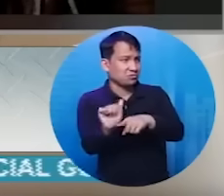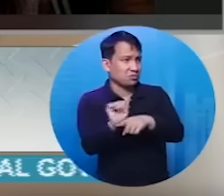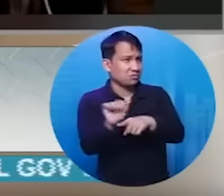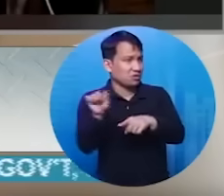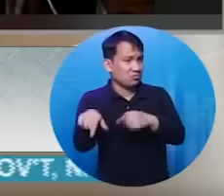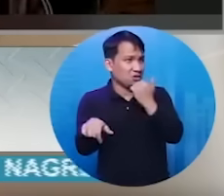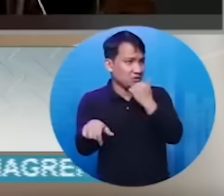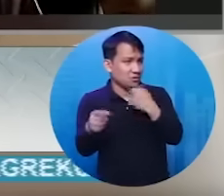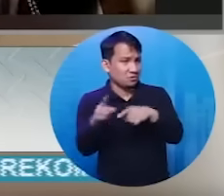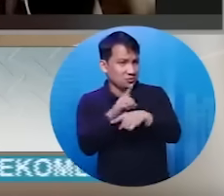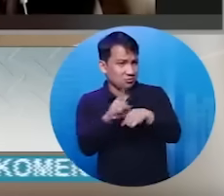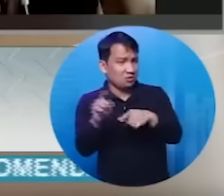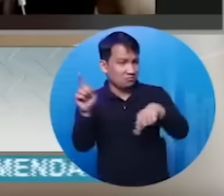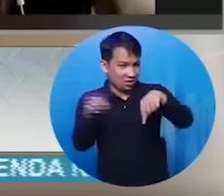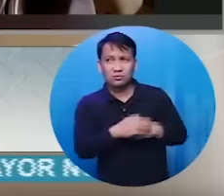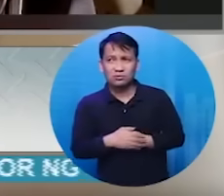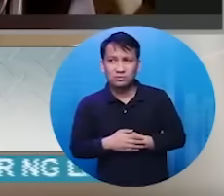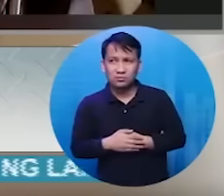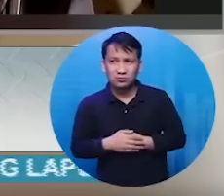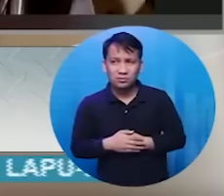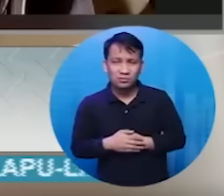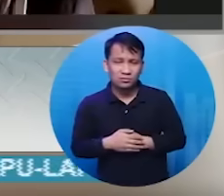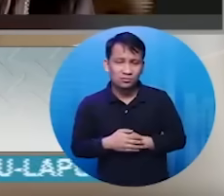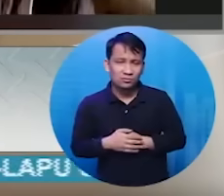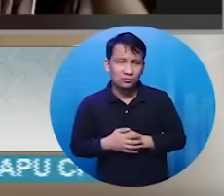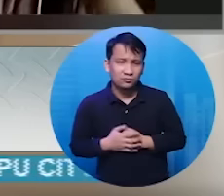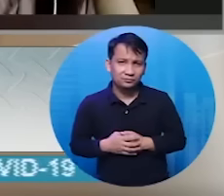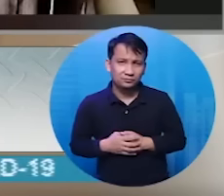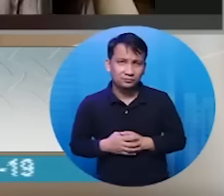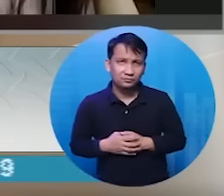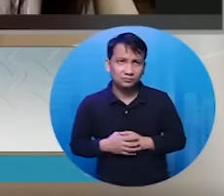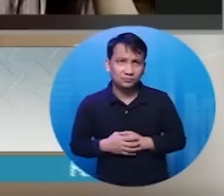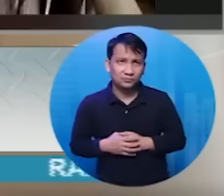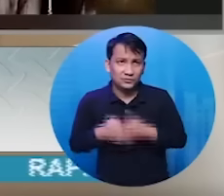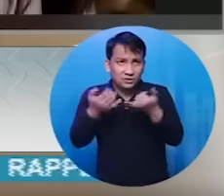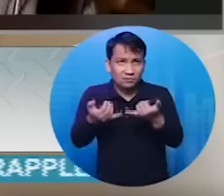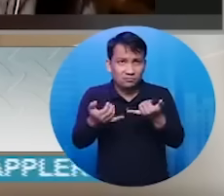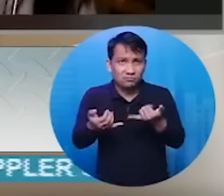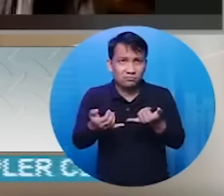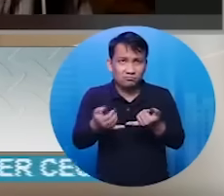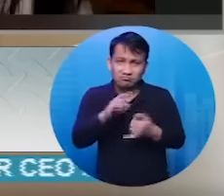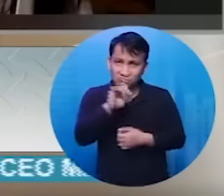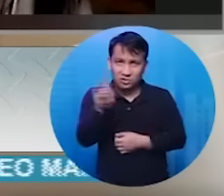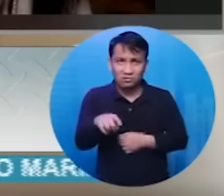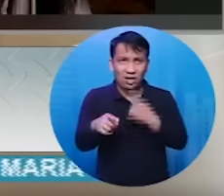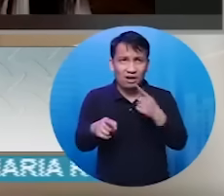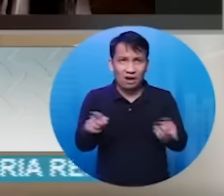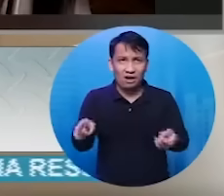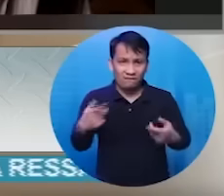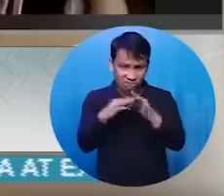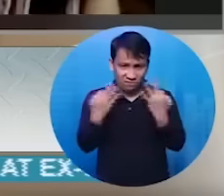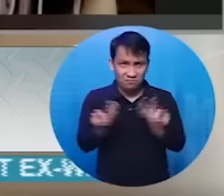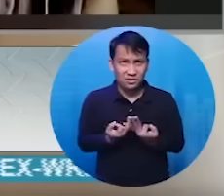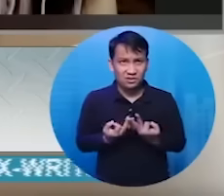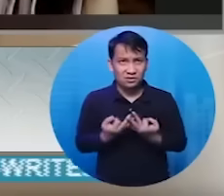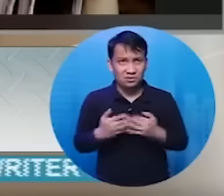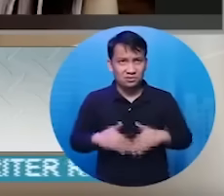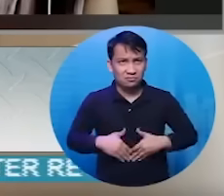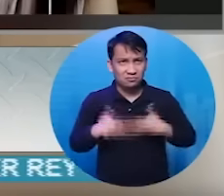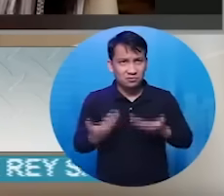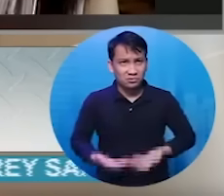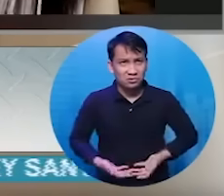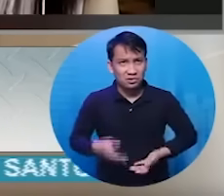kung nagkamali sila because nasa poder sila sa'yo. Apo. Pero... Sir, may mga pamilya na to, buntis na. Hindi mo na